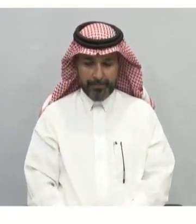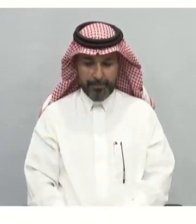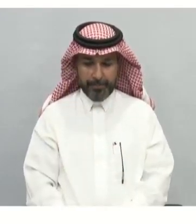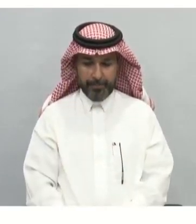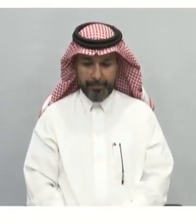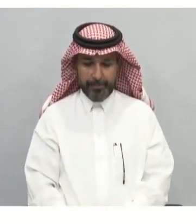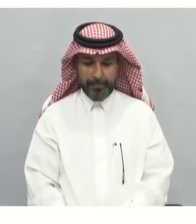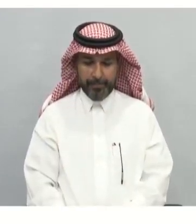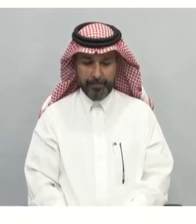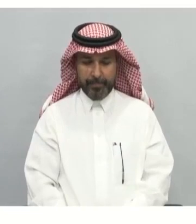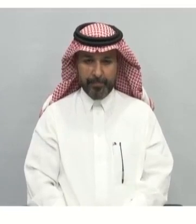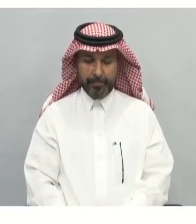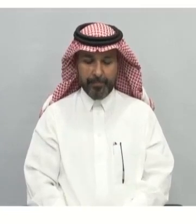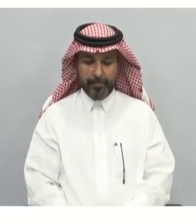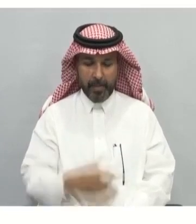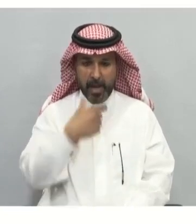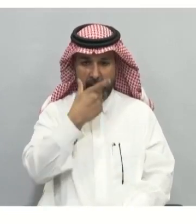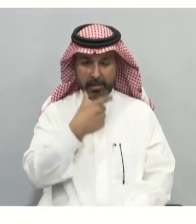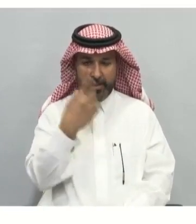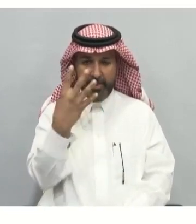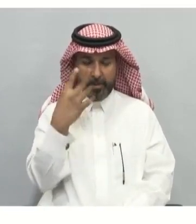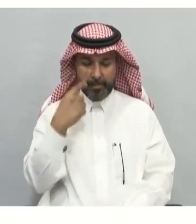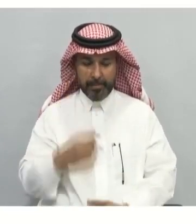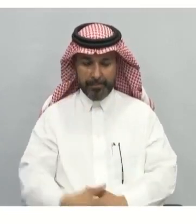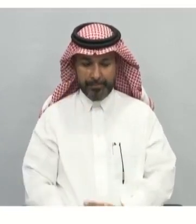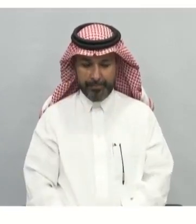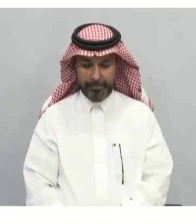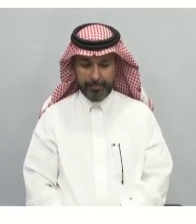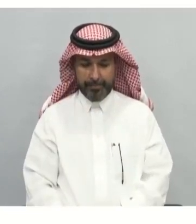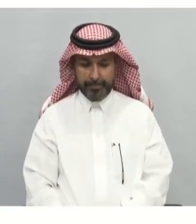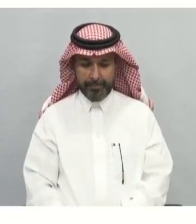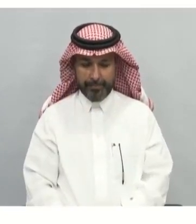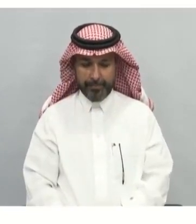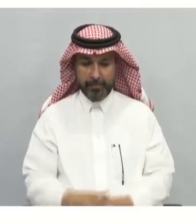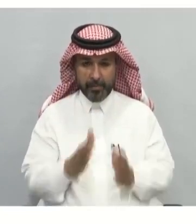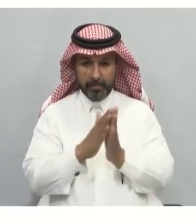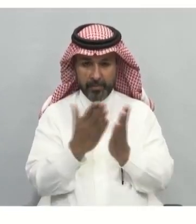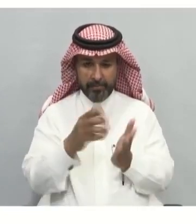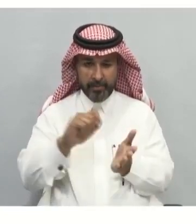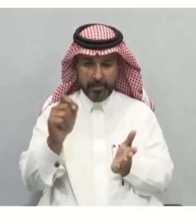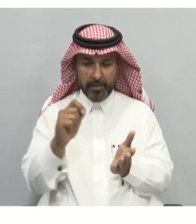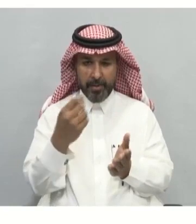ذلك الحديث الرابع في صفحه 44